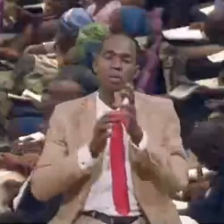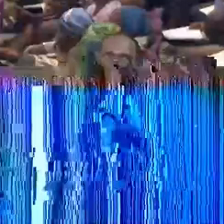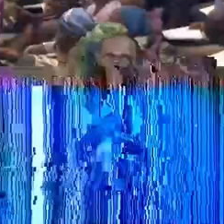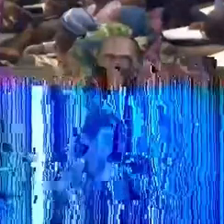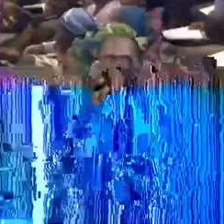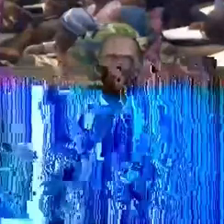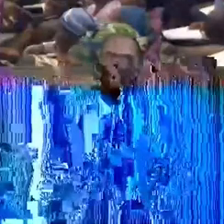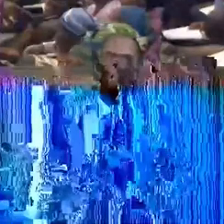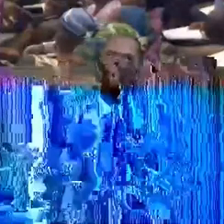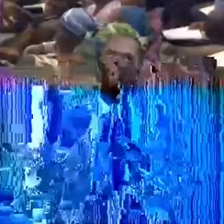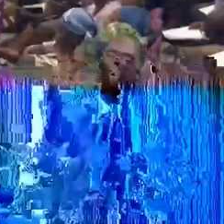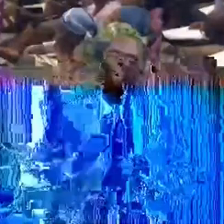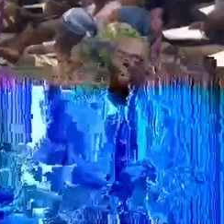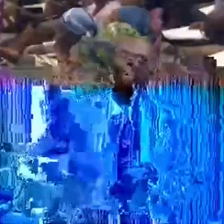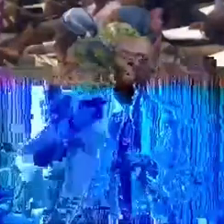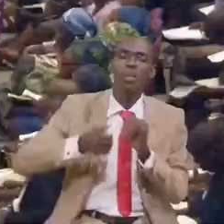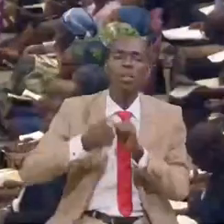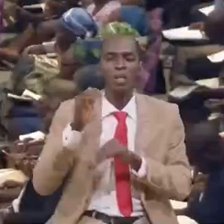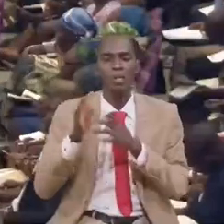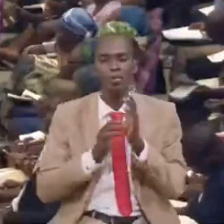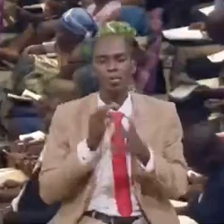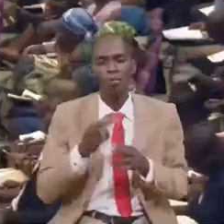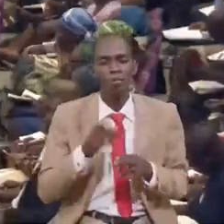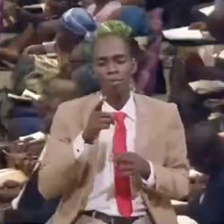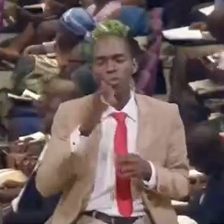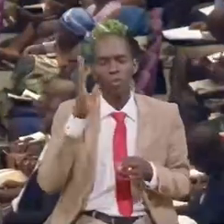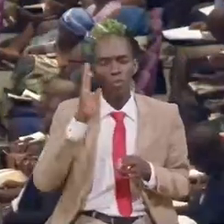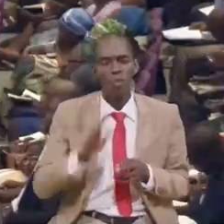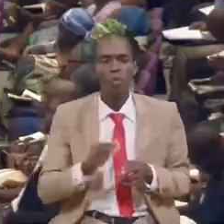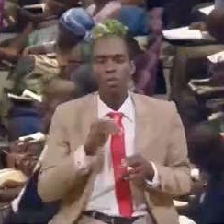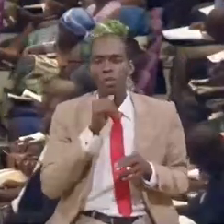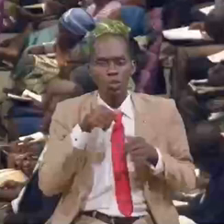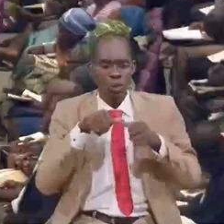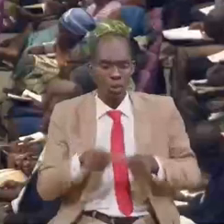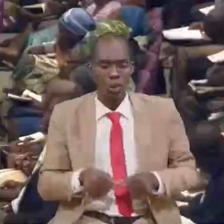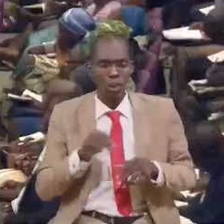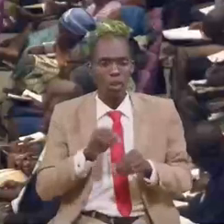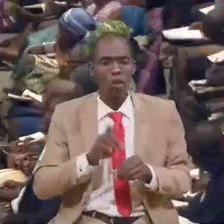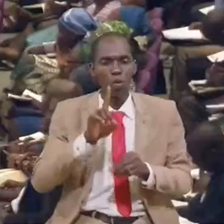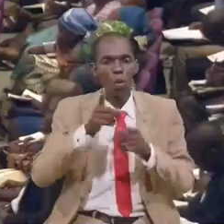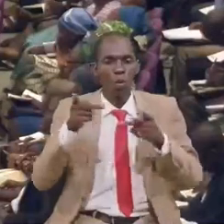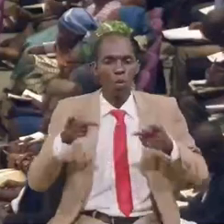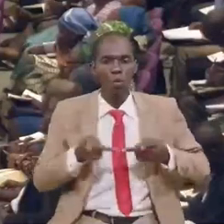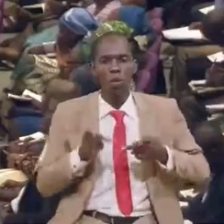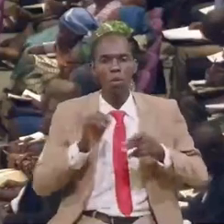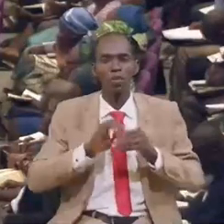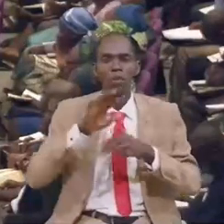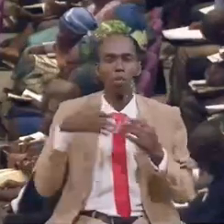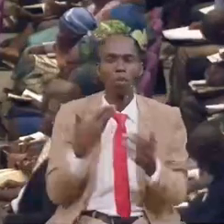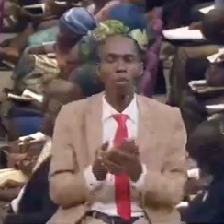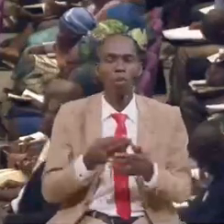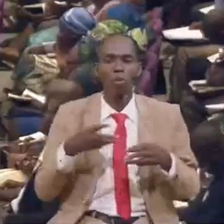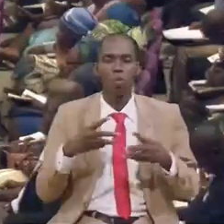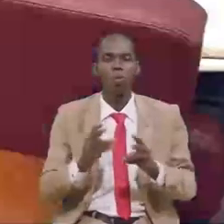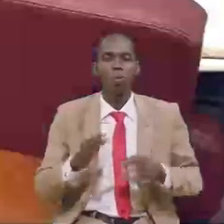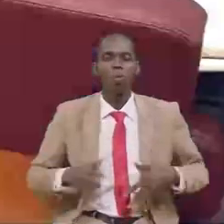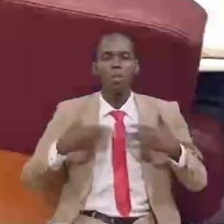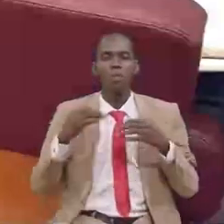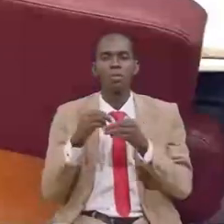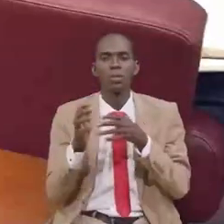aller de loin. Vous ne serez pas stagnant. Vous n'allez pas arrêter en un seul lieu de votre vie au